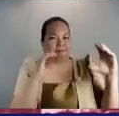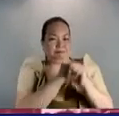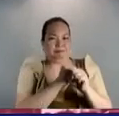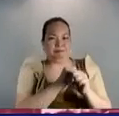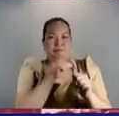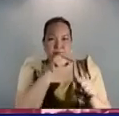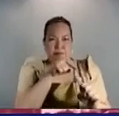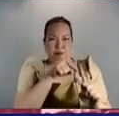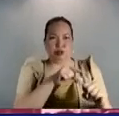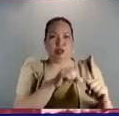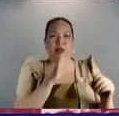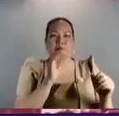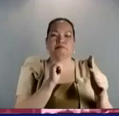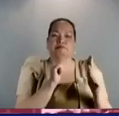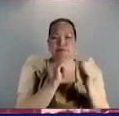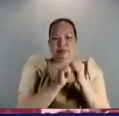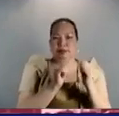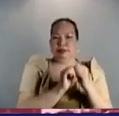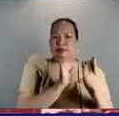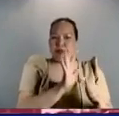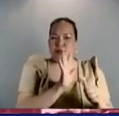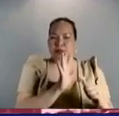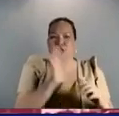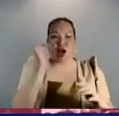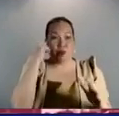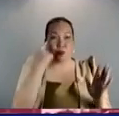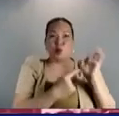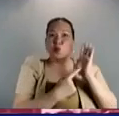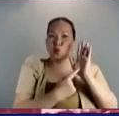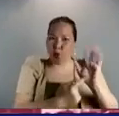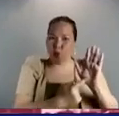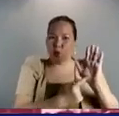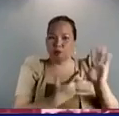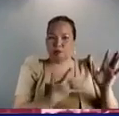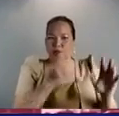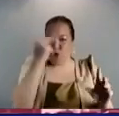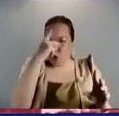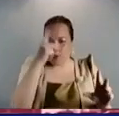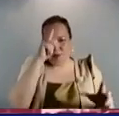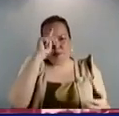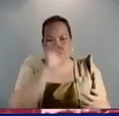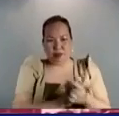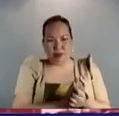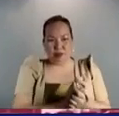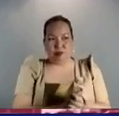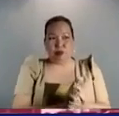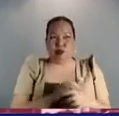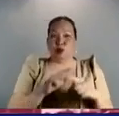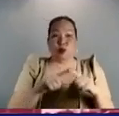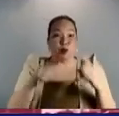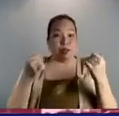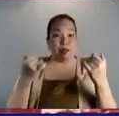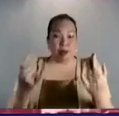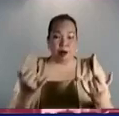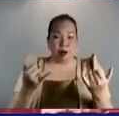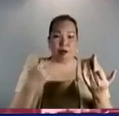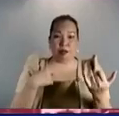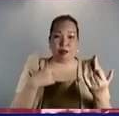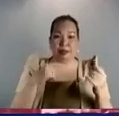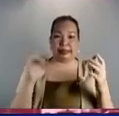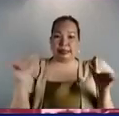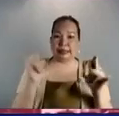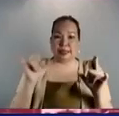yung nire-represent ng administrasyon ng ganitong pangulo. So, in this case, na katulad ni Ferdinand Marcos